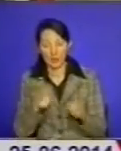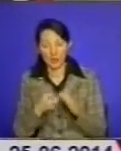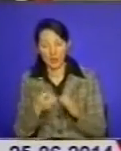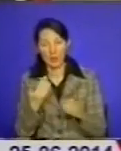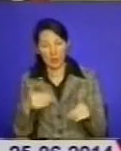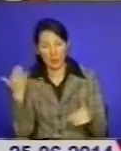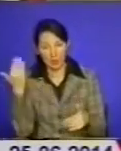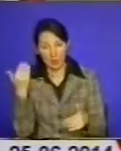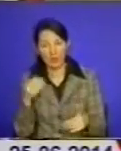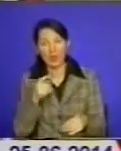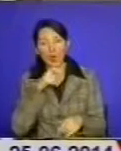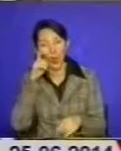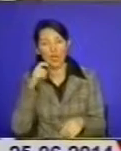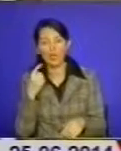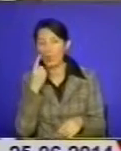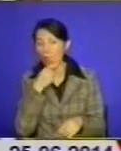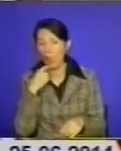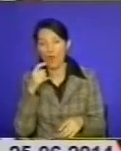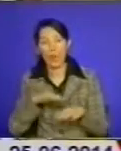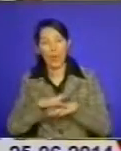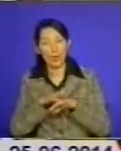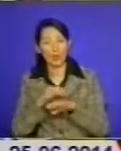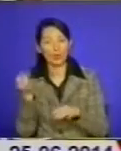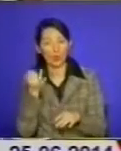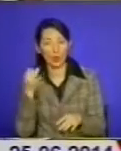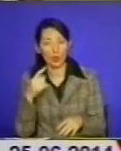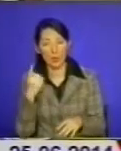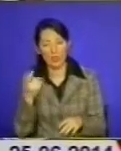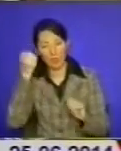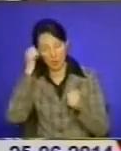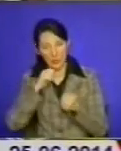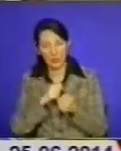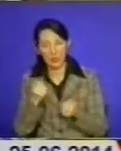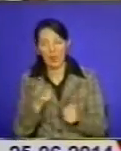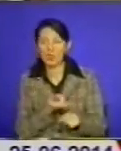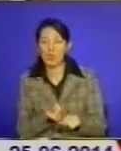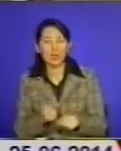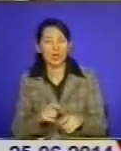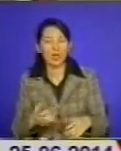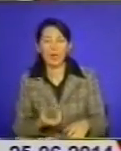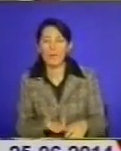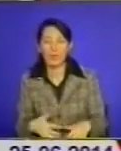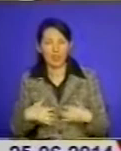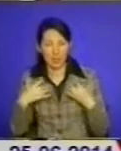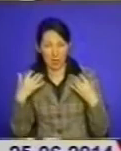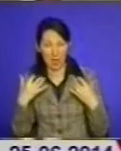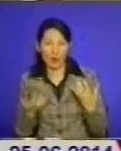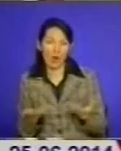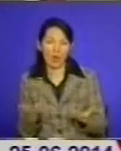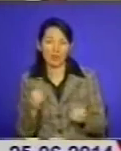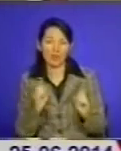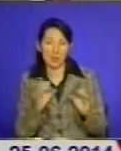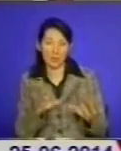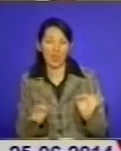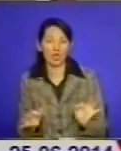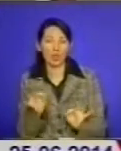мову, математику та історію. Перший запам'ятався, він є першим. Саме більше страху. Ну, але здали